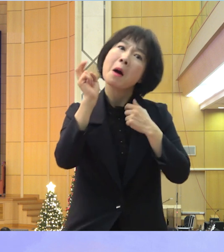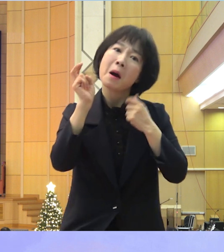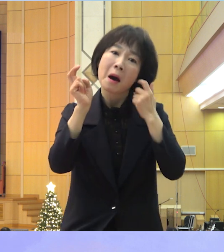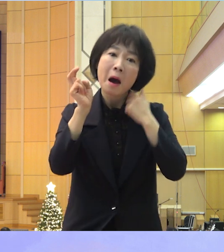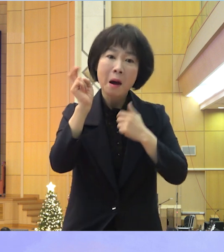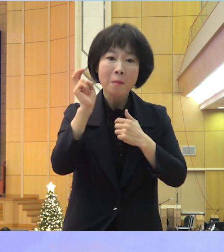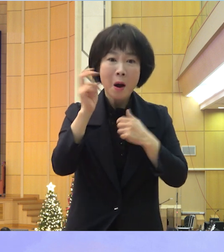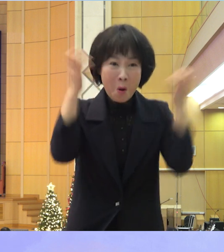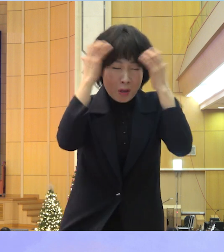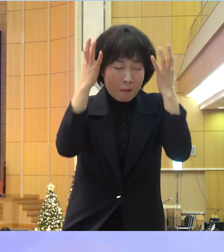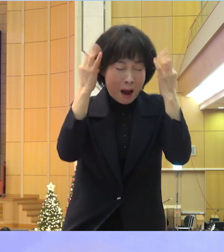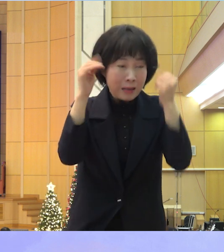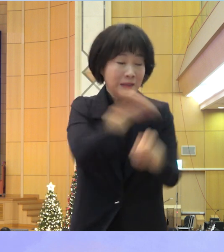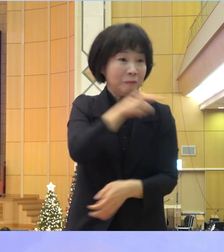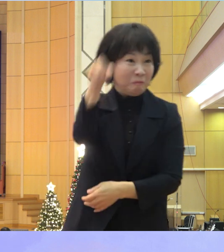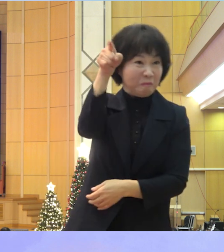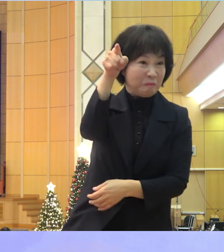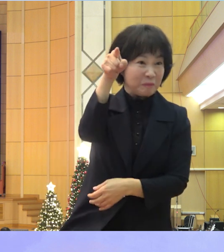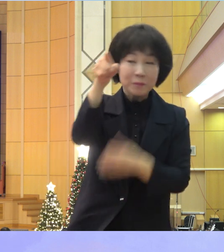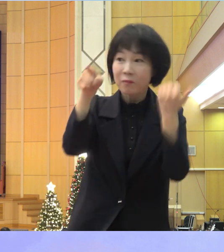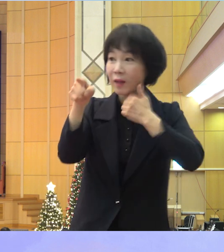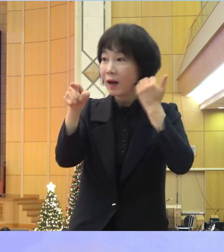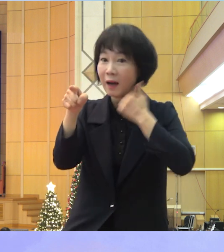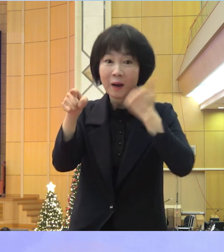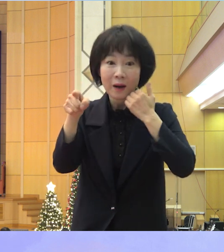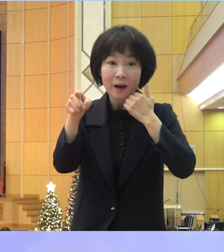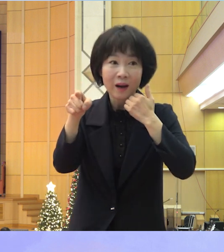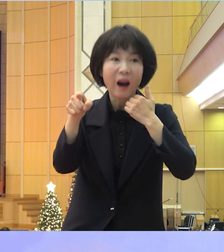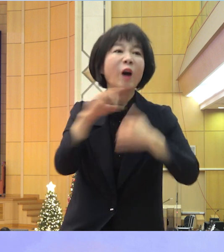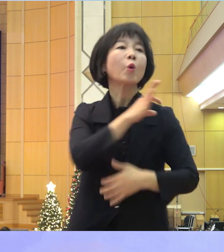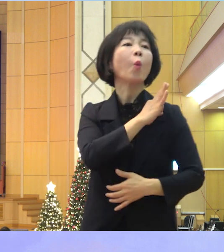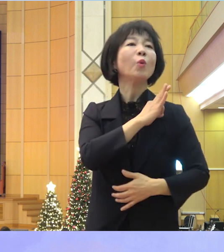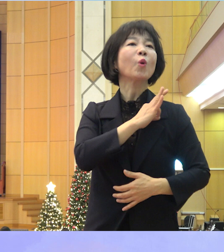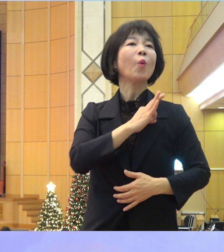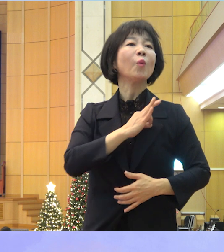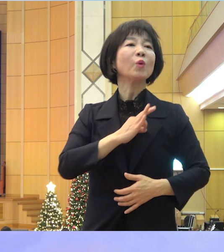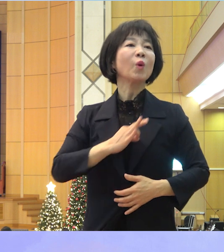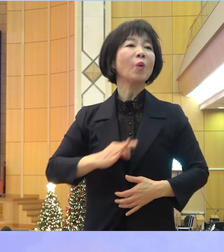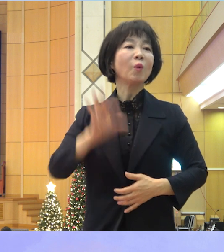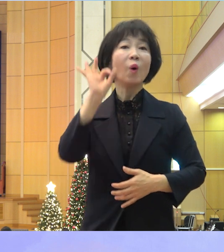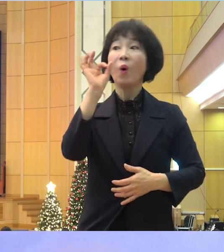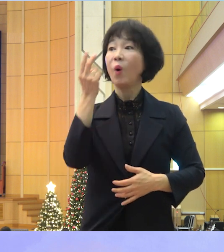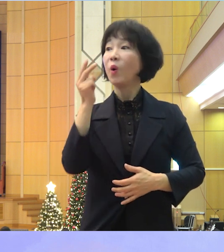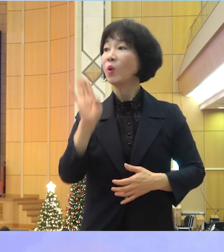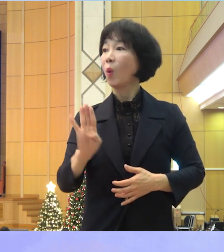아마도 고생한 사람이 많지만은 욥이라는 사람 같아요.